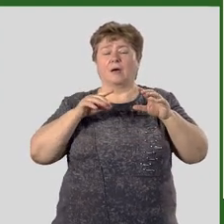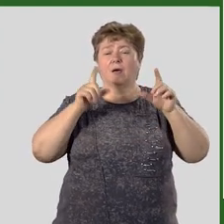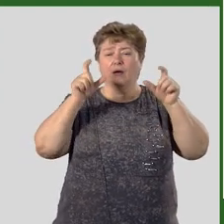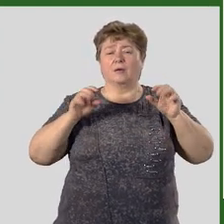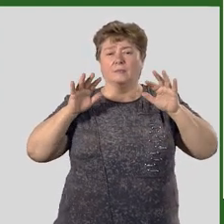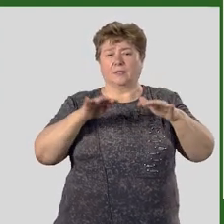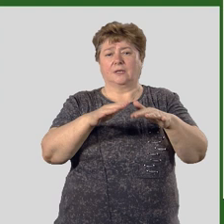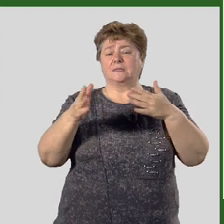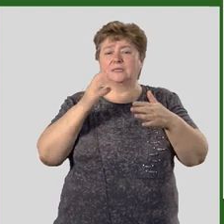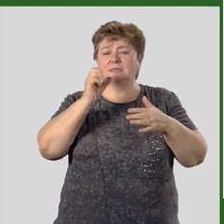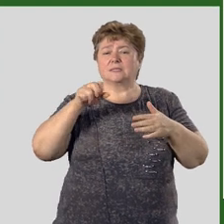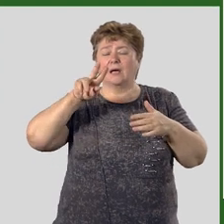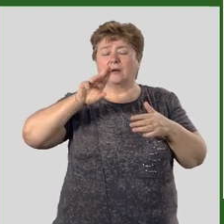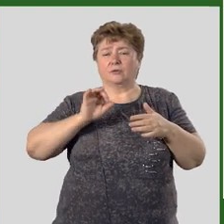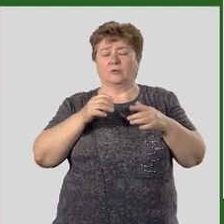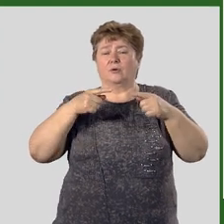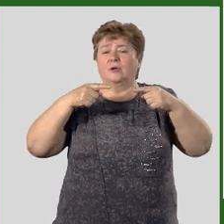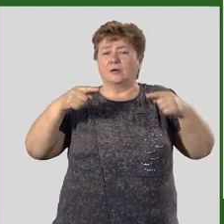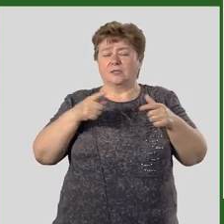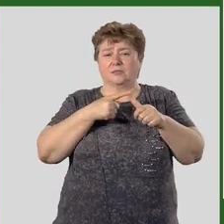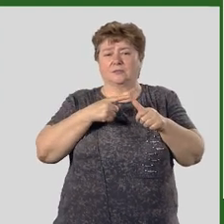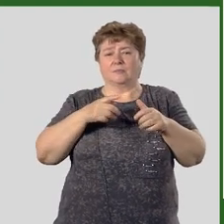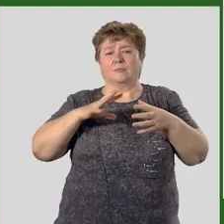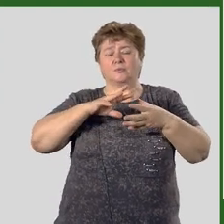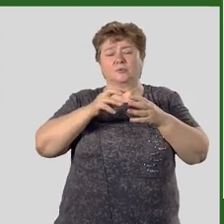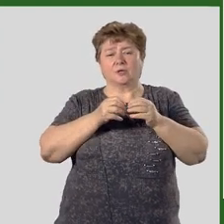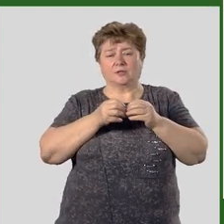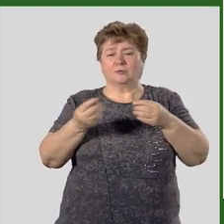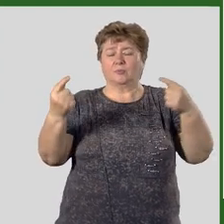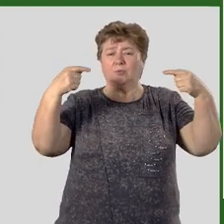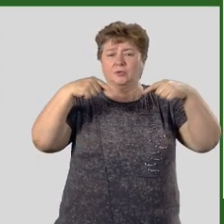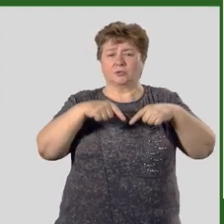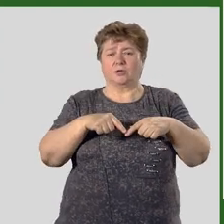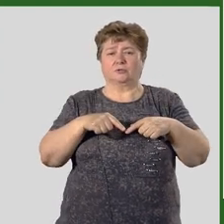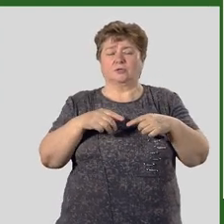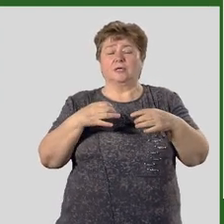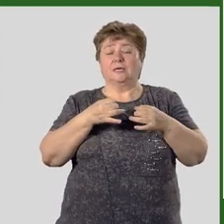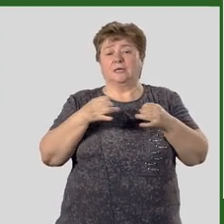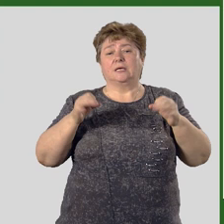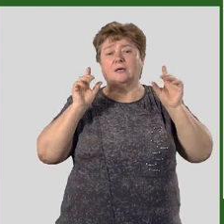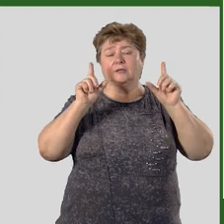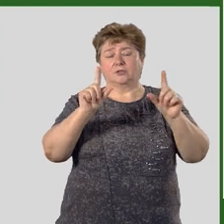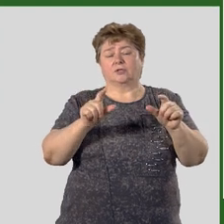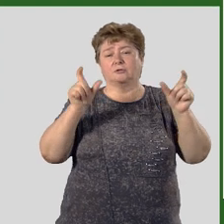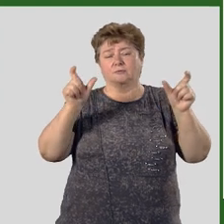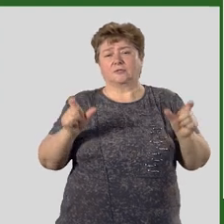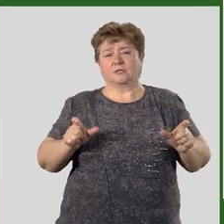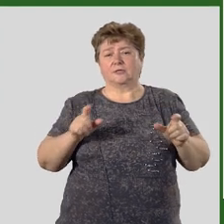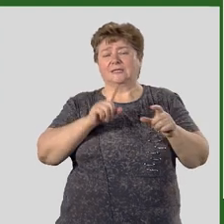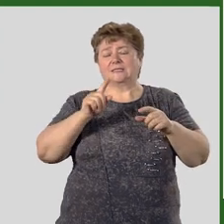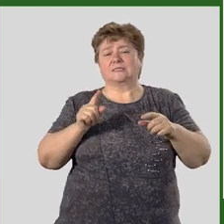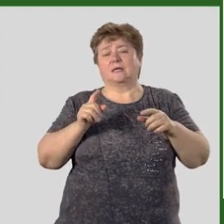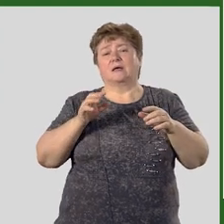сальдо миграцией называется разница между количеством приезжающего и отъезжающего населения